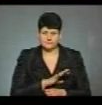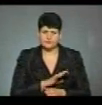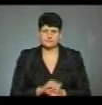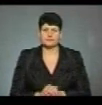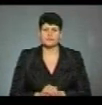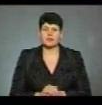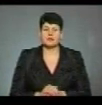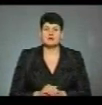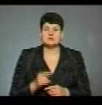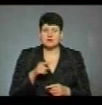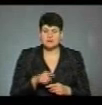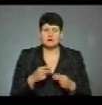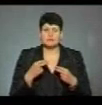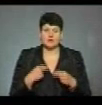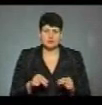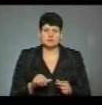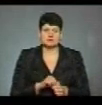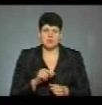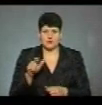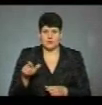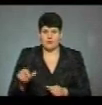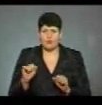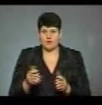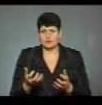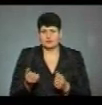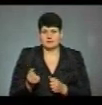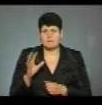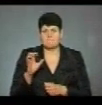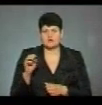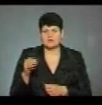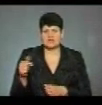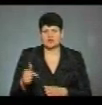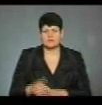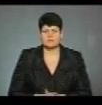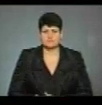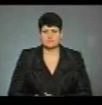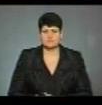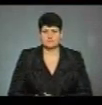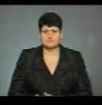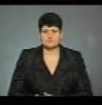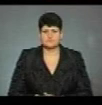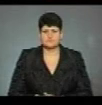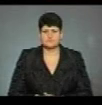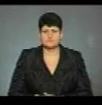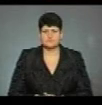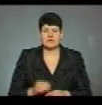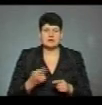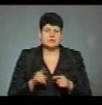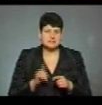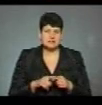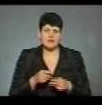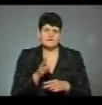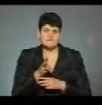ПВП. За їхній продаж наркоторговці могли отримати 500 тисяч гривень. Це оперативне